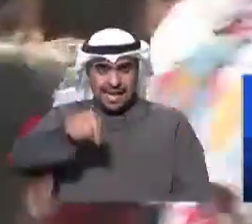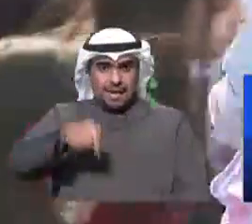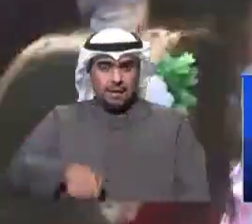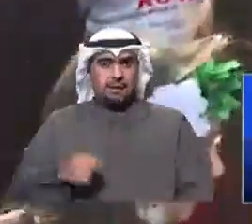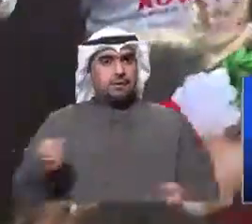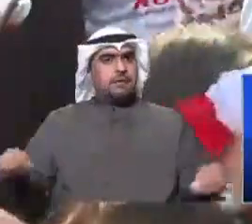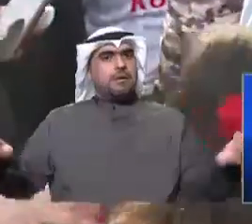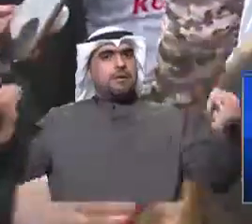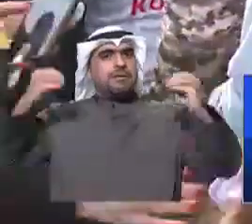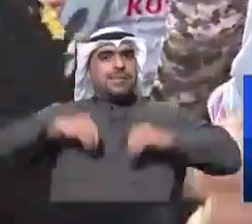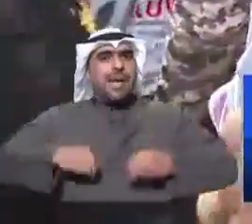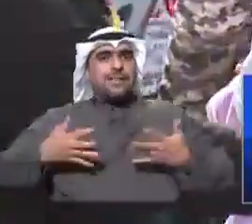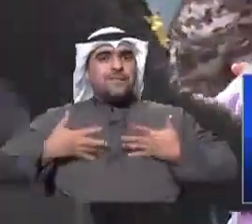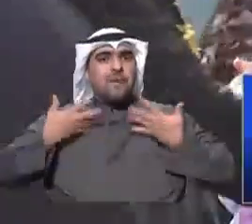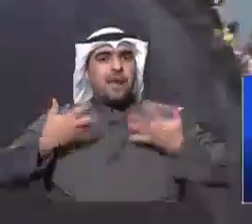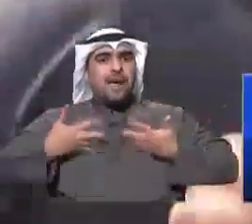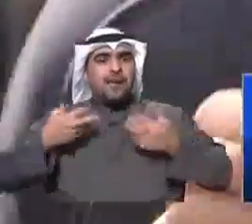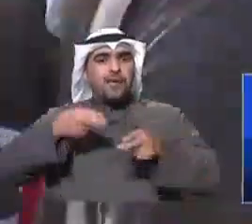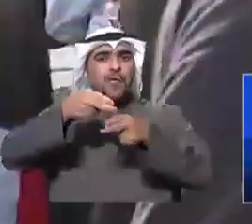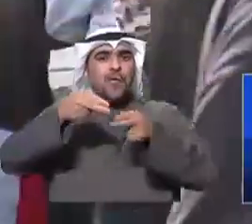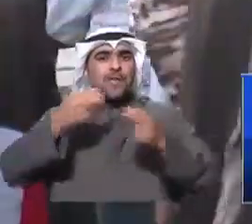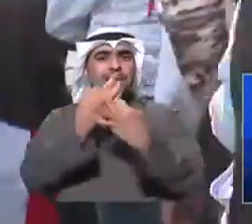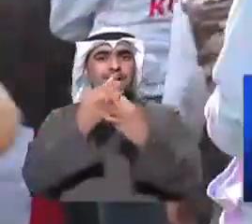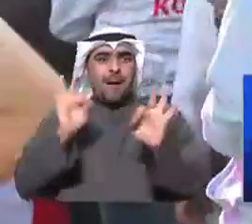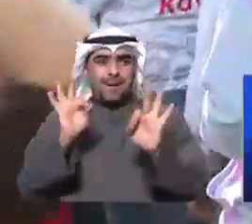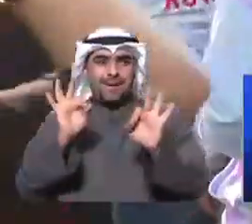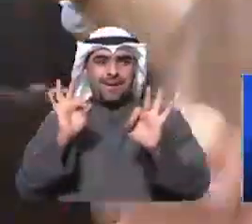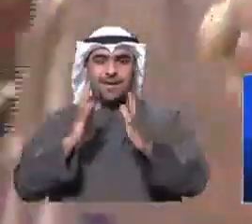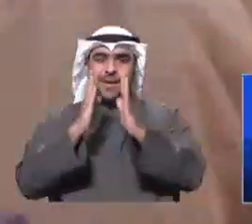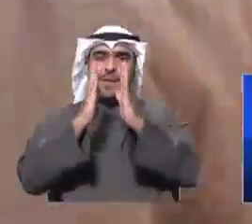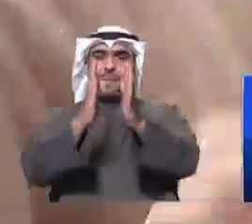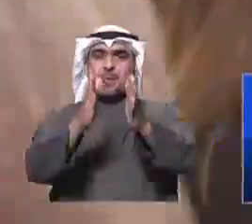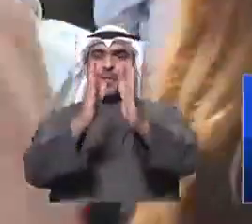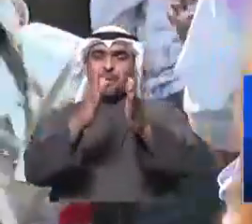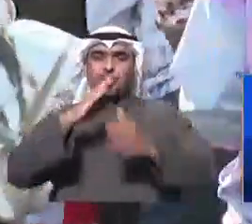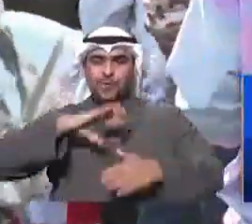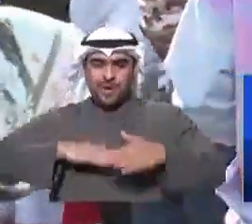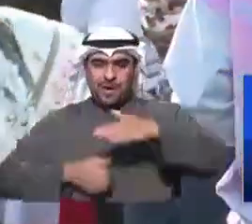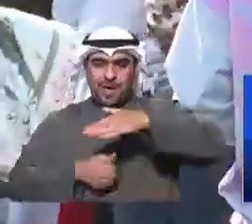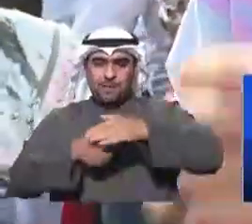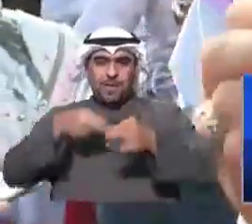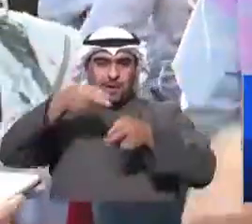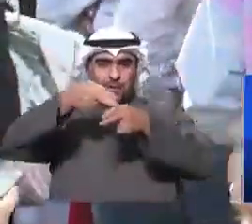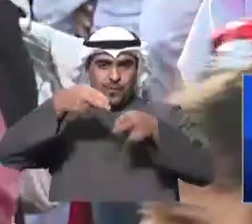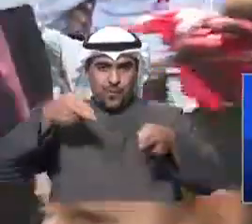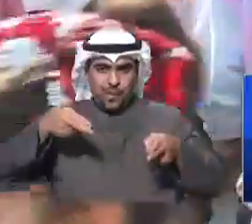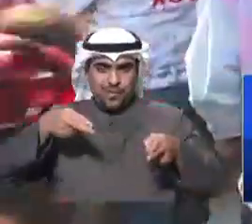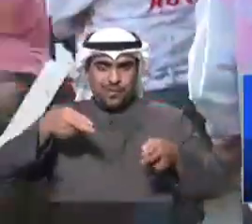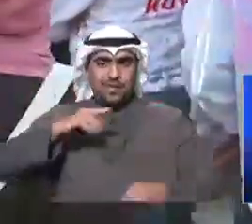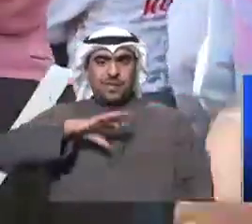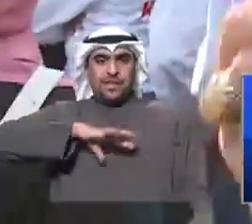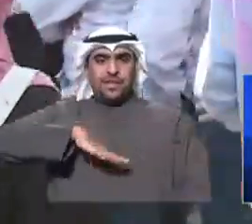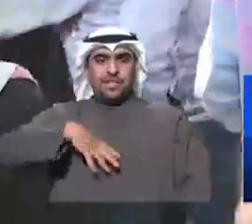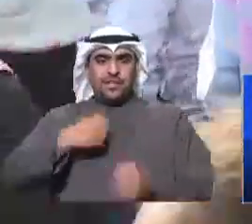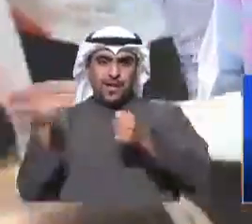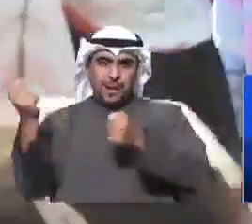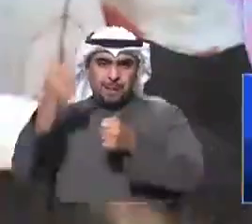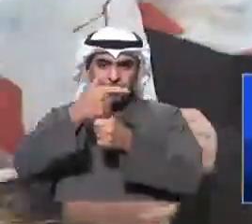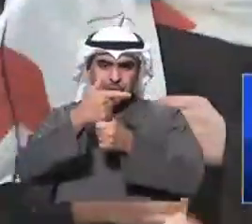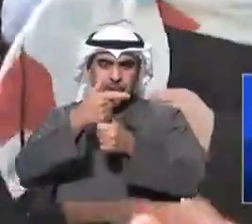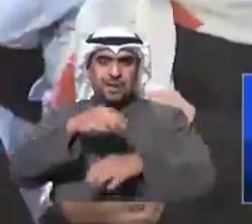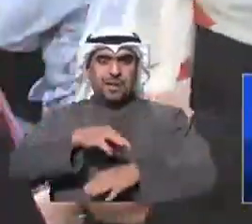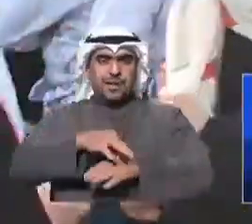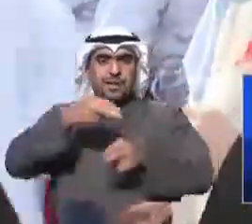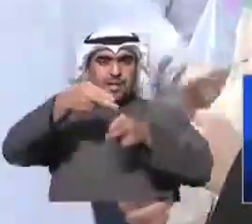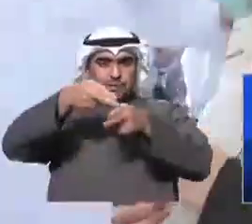عارمة بالكويت كله، وهني صاحب السمو أمير البلاد ولي عهد الأمين والشعب الكويتي على